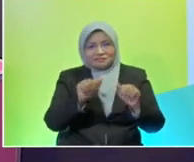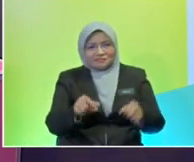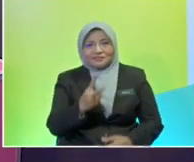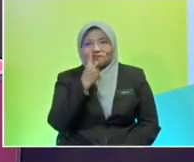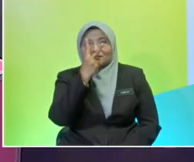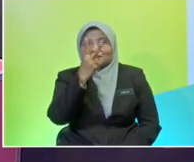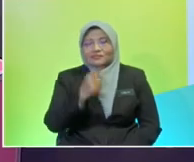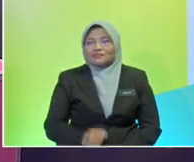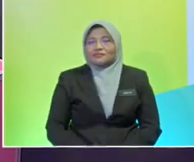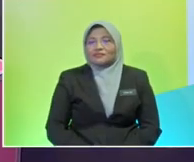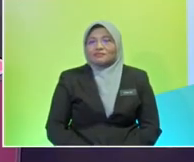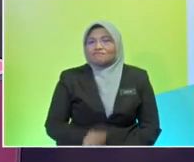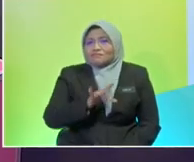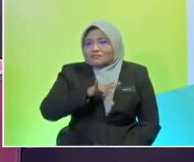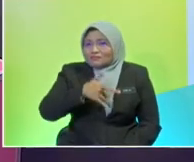lah